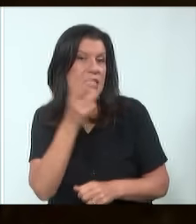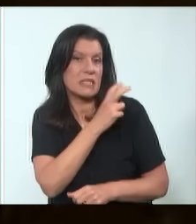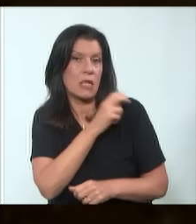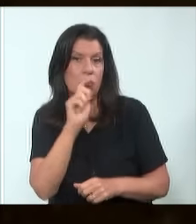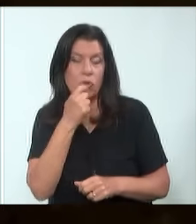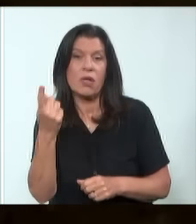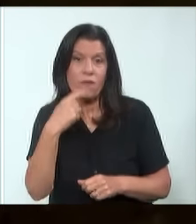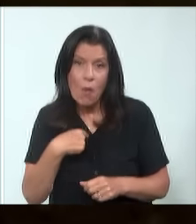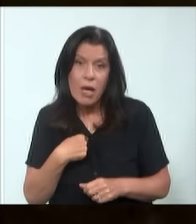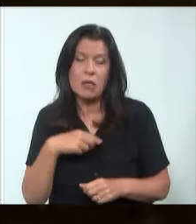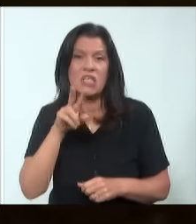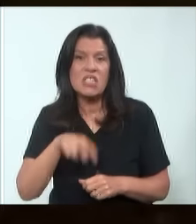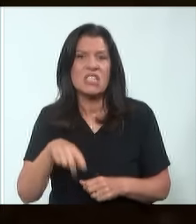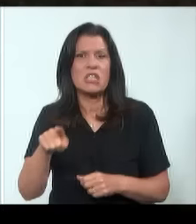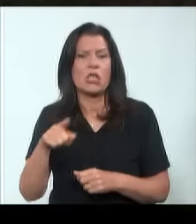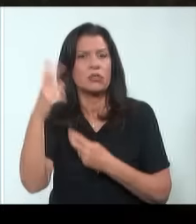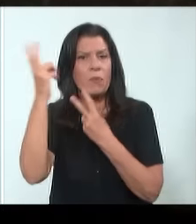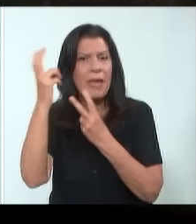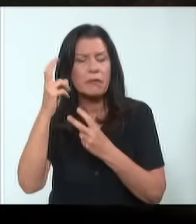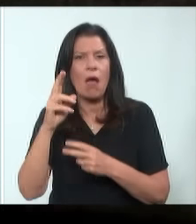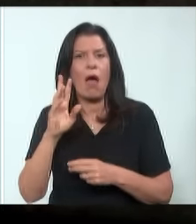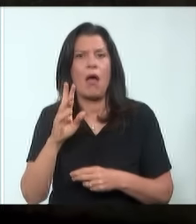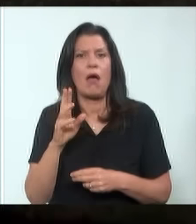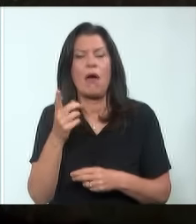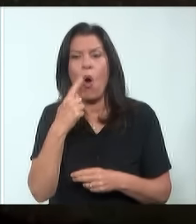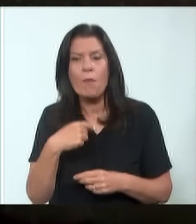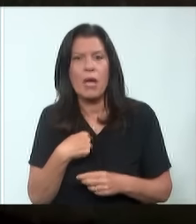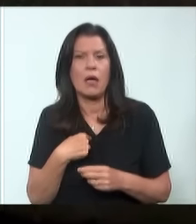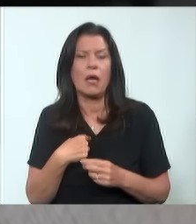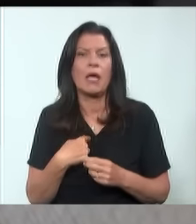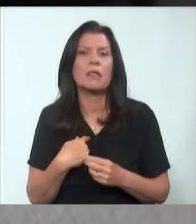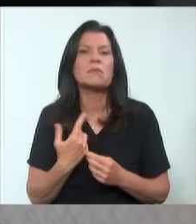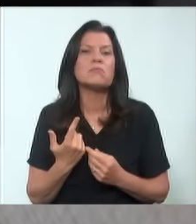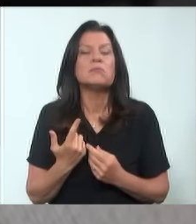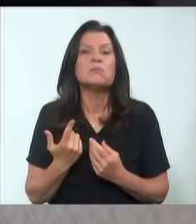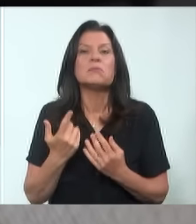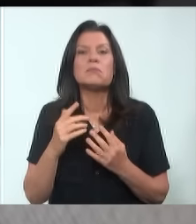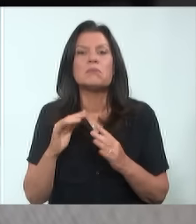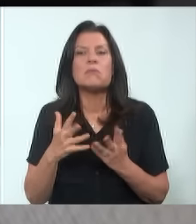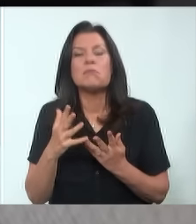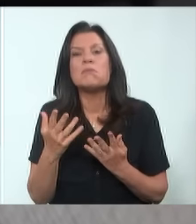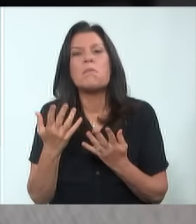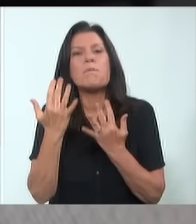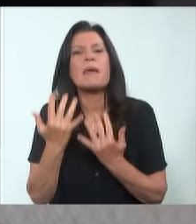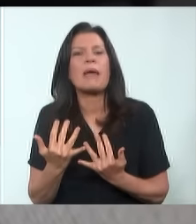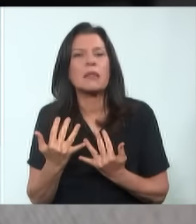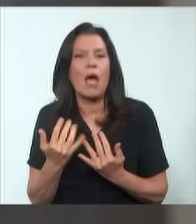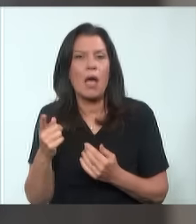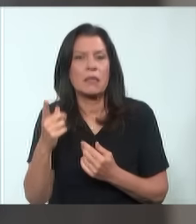מידע, תקבל מידע, אומרת לי פחות או יותר ממתי המידע, עד כמה שהם יכולים ויודעים